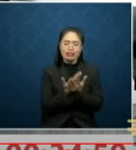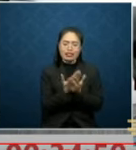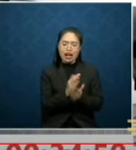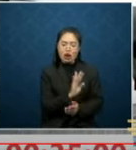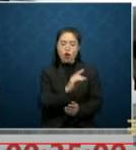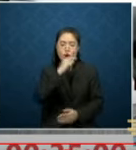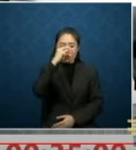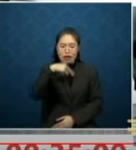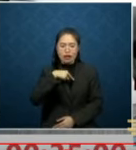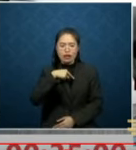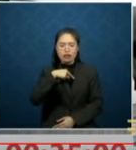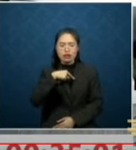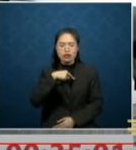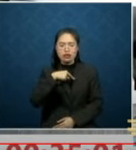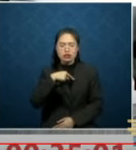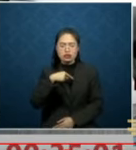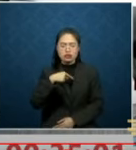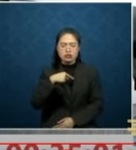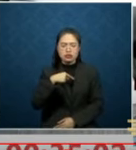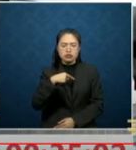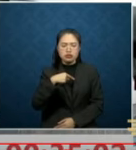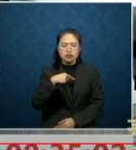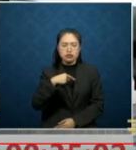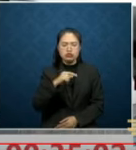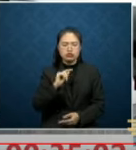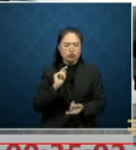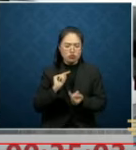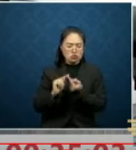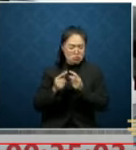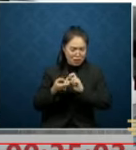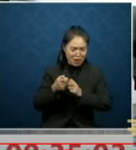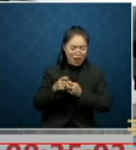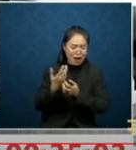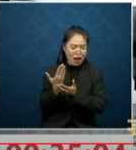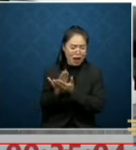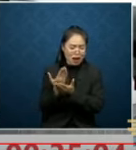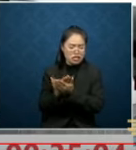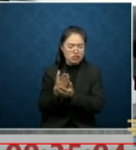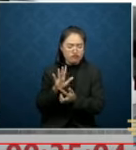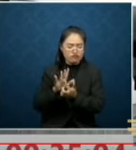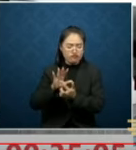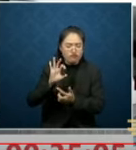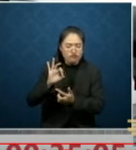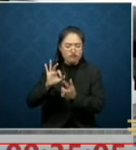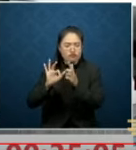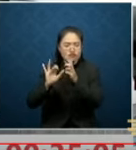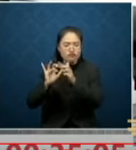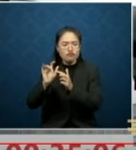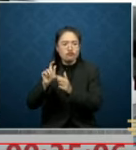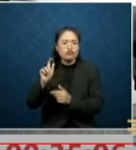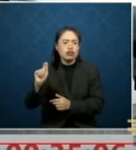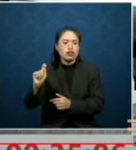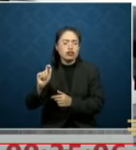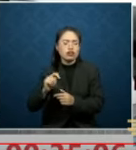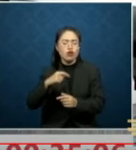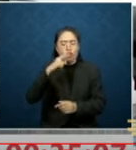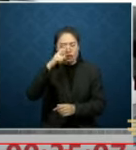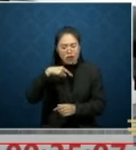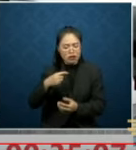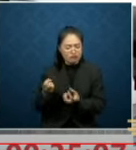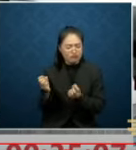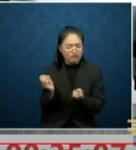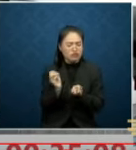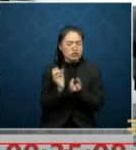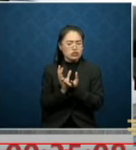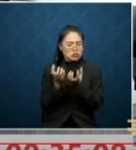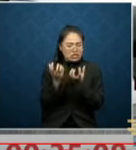ำเกินไปและไม่มีความกังวลเรื่องเงินเฟ้อติดลบพร้อมระบุชัดเศรษฐกิจไทยไม่ได้อยู่ในภาวะวิกฤตแม้เศรษฐกิจไ